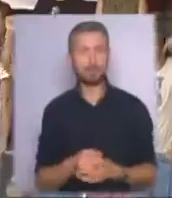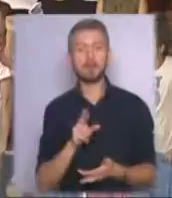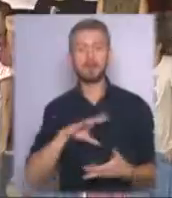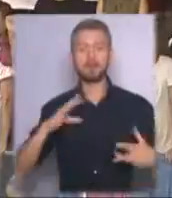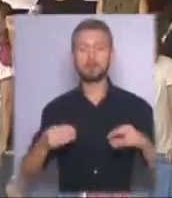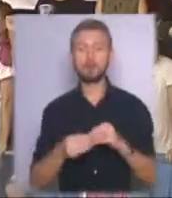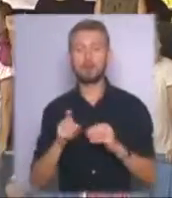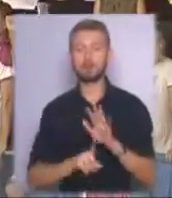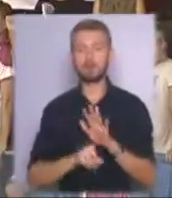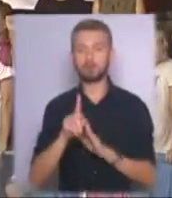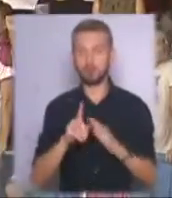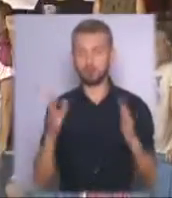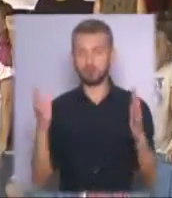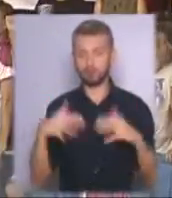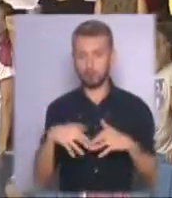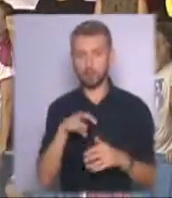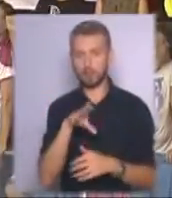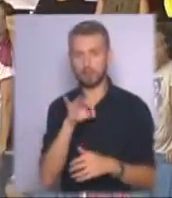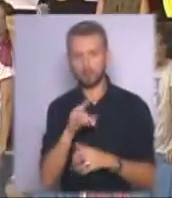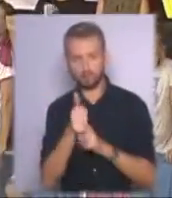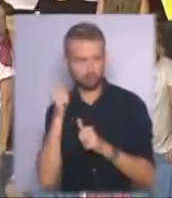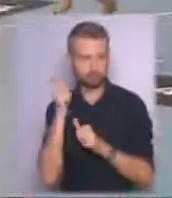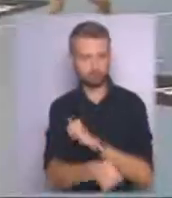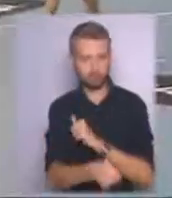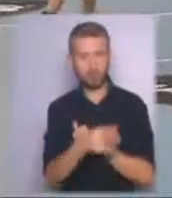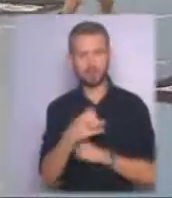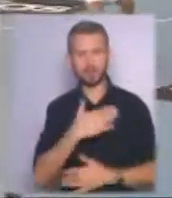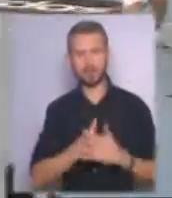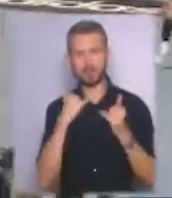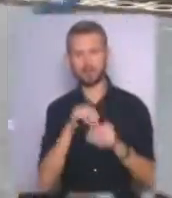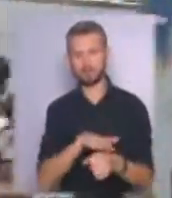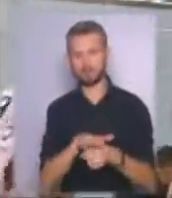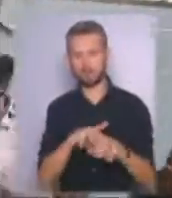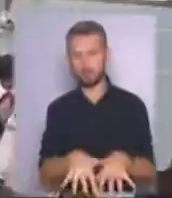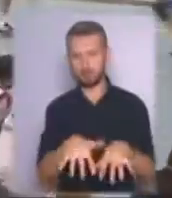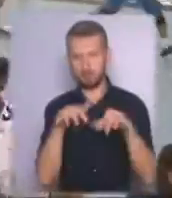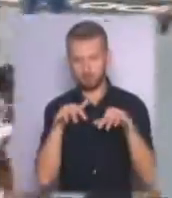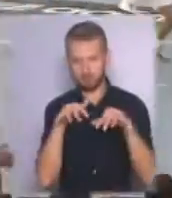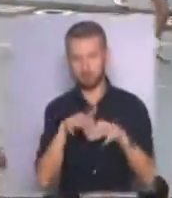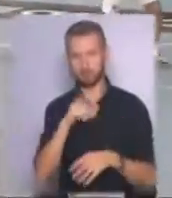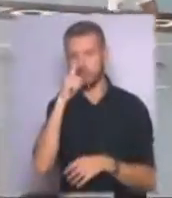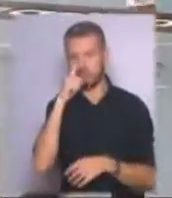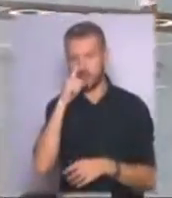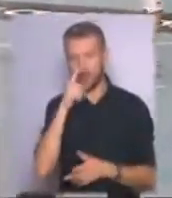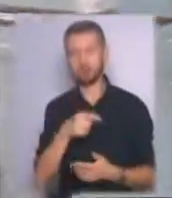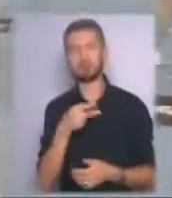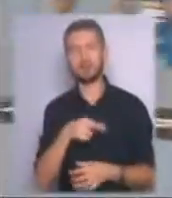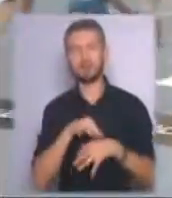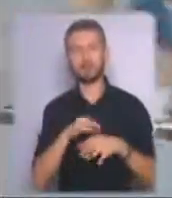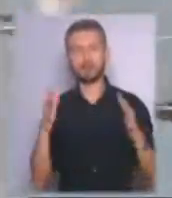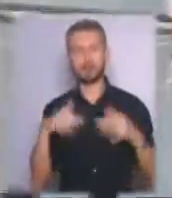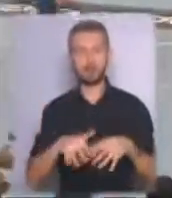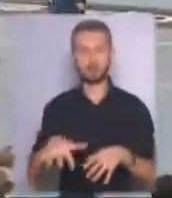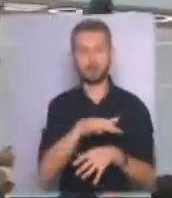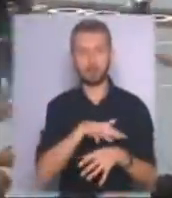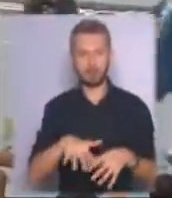зі старту зустрічі, «Мотор» впевнено захопив ініціативу на радість заповненим трибунам льодової арени в Броварах. Для проведення матчу майданчик